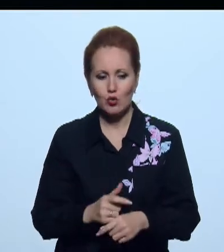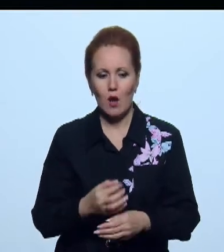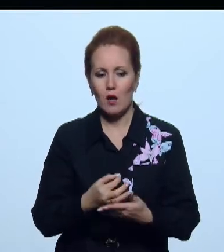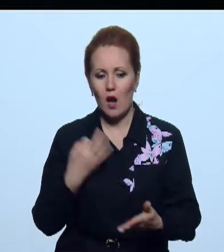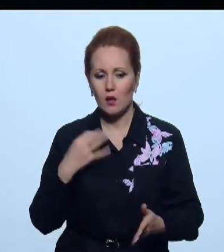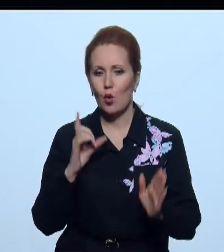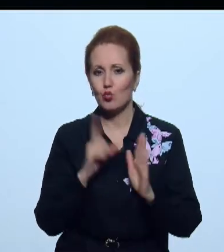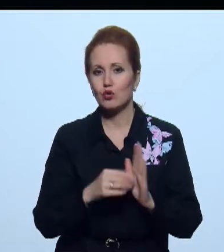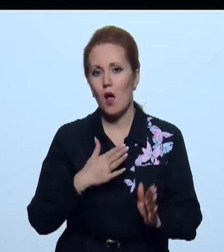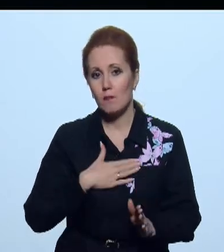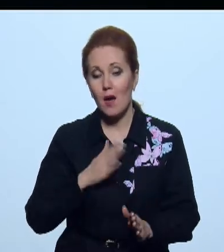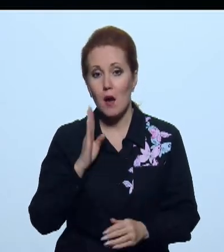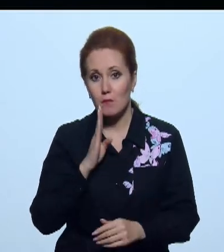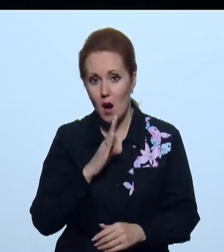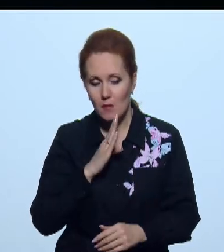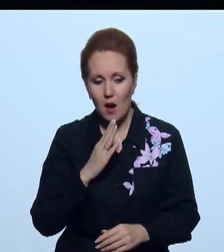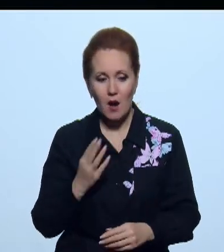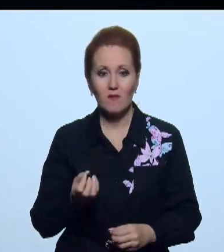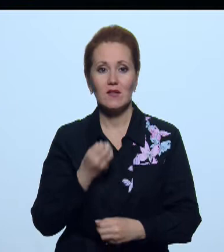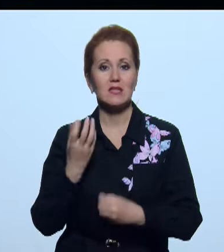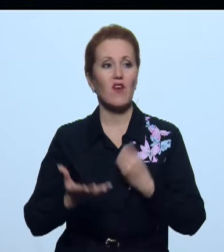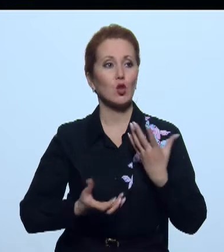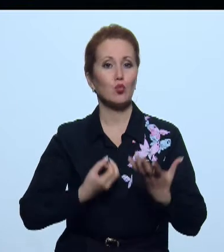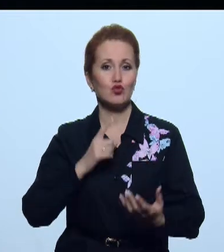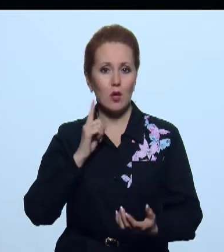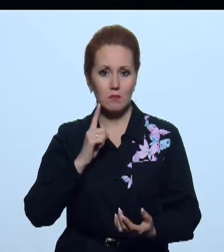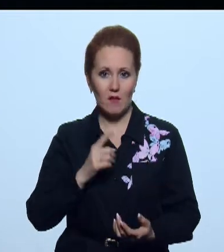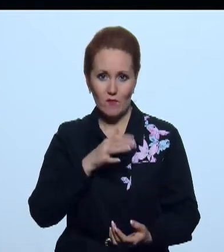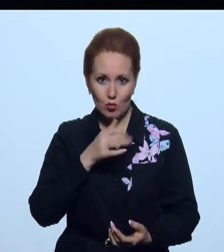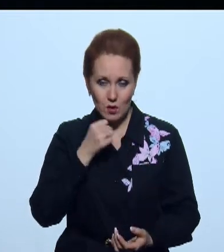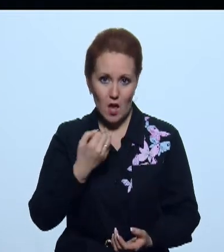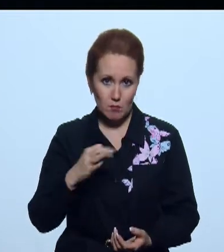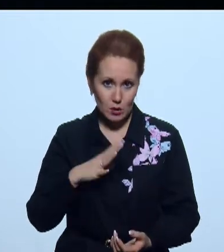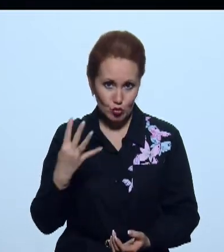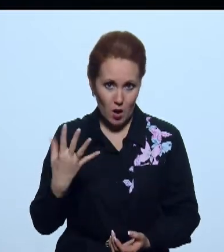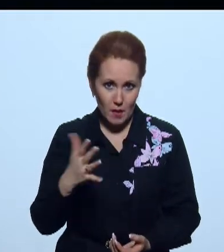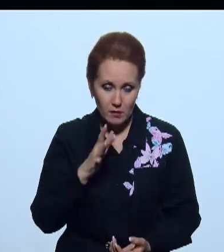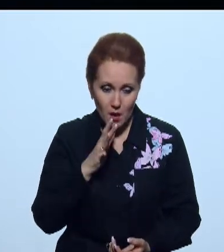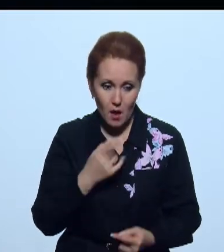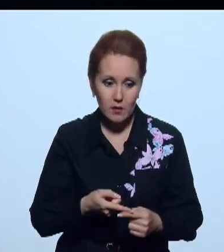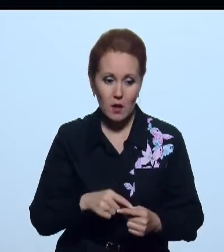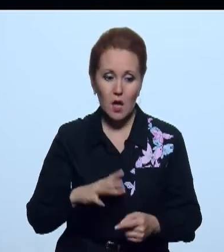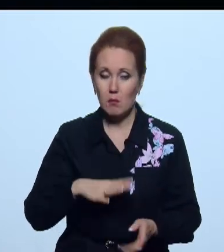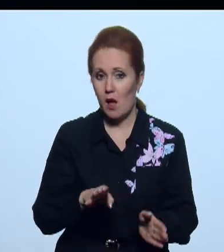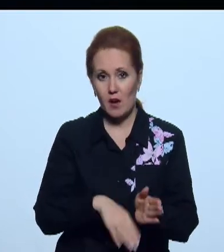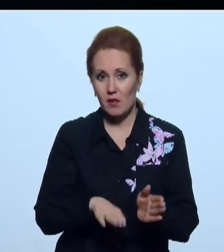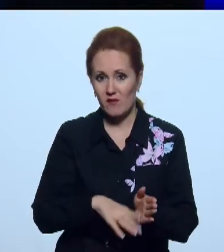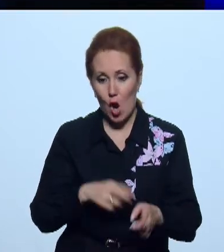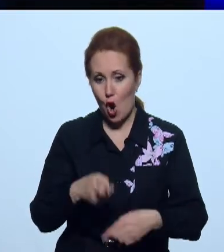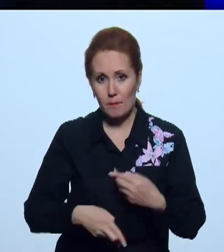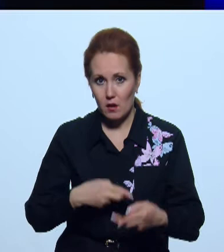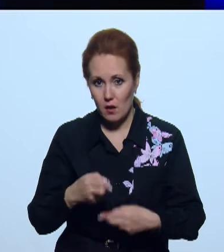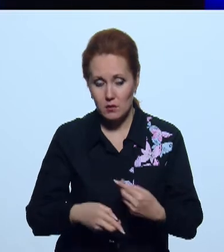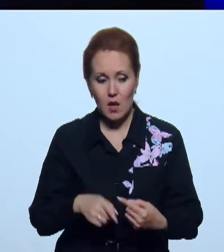моя ушла. Понятно. В цветущем просто возрасте, ей было 45 лет, это была рядовая такая операция.